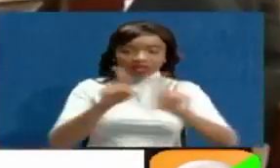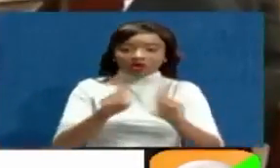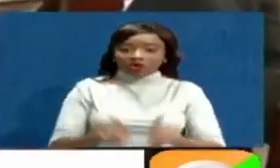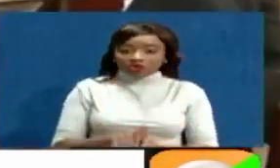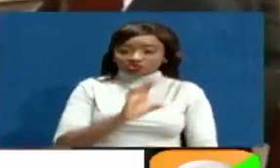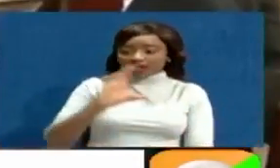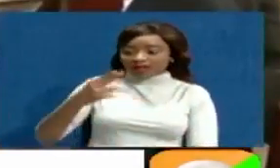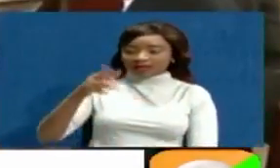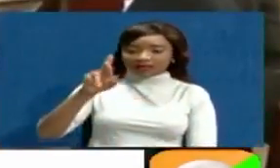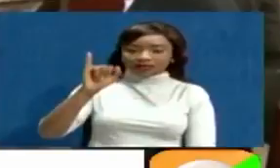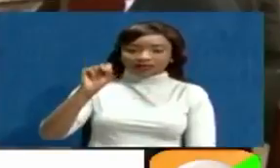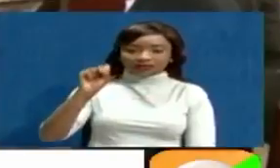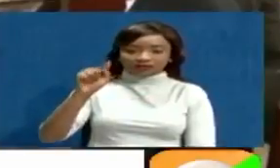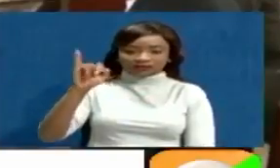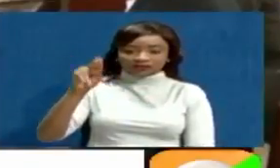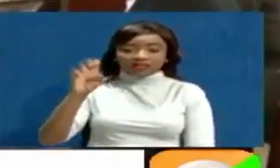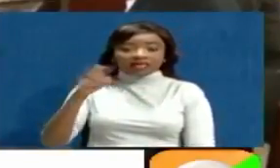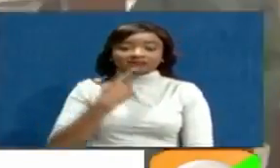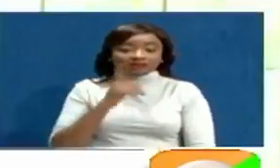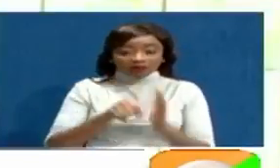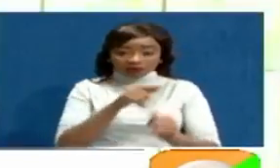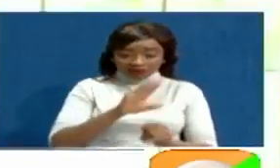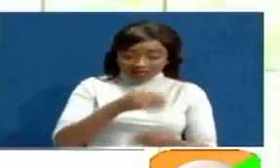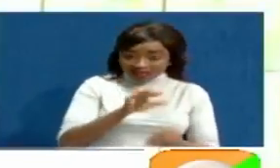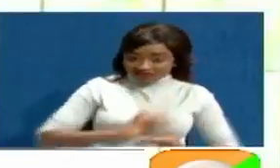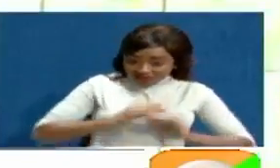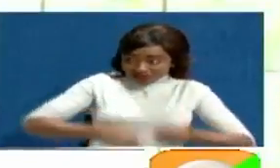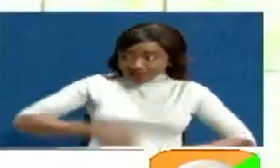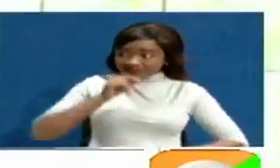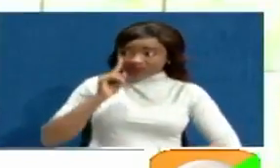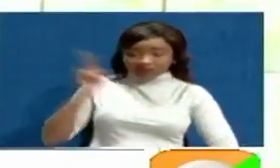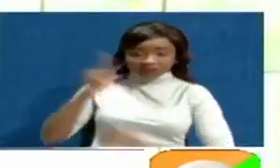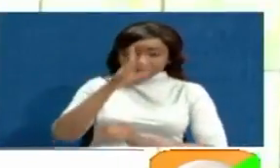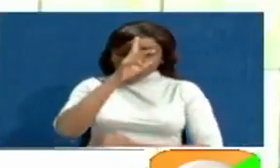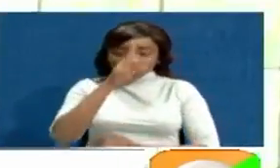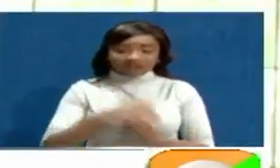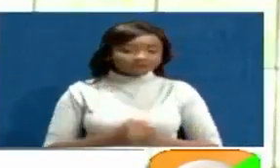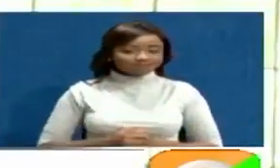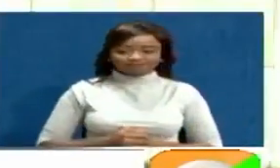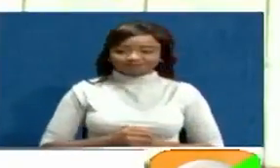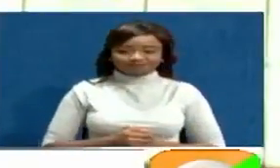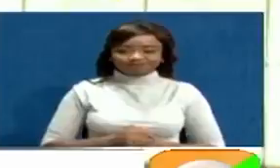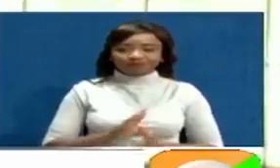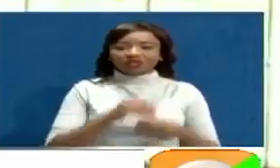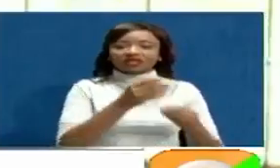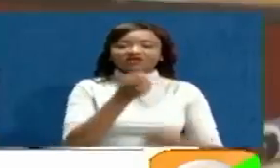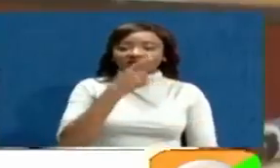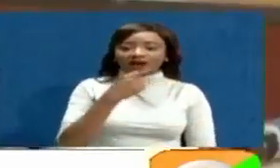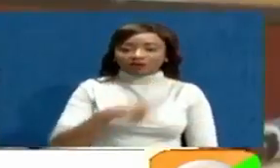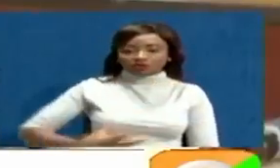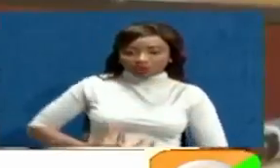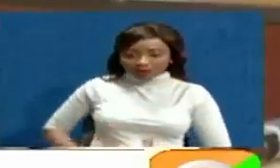Matuga Christine Auka. Inadaiwa kuwa mbali na kumpachika mimba, afisa huyo anadaiwa kumnunulia mwathiriwa dawa ya kuavya.